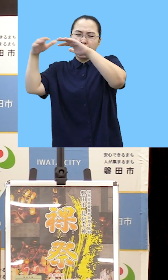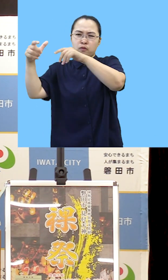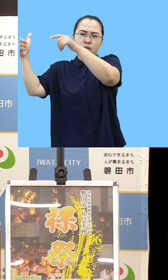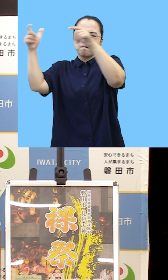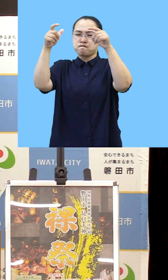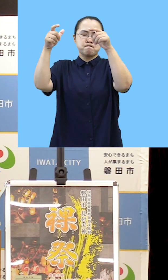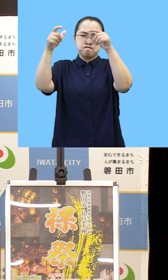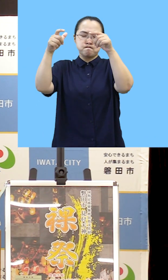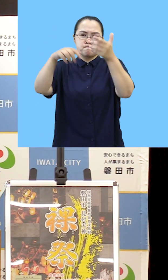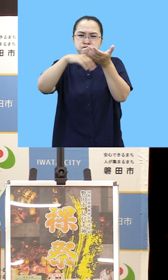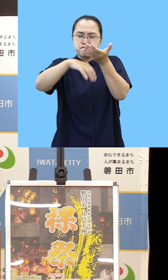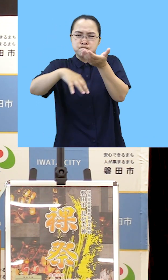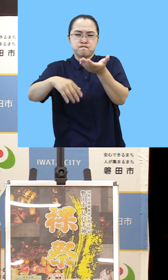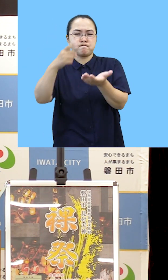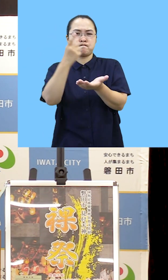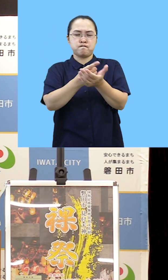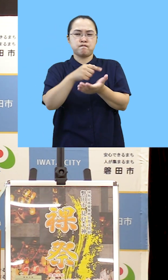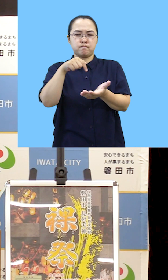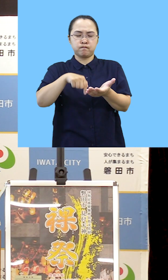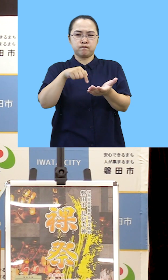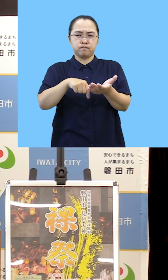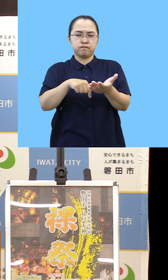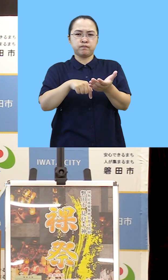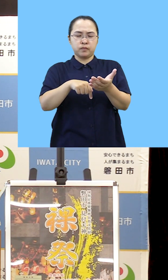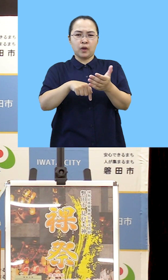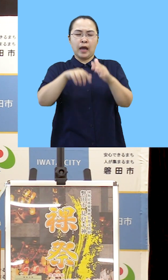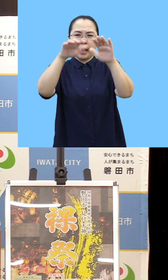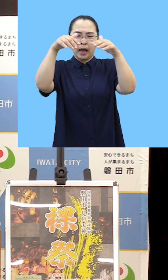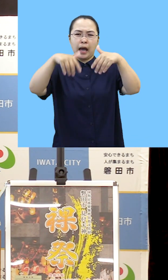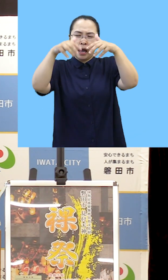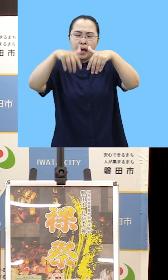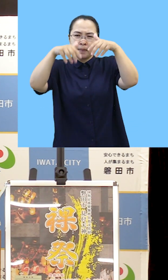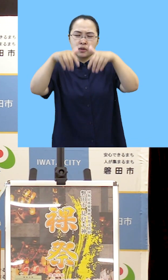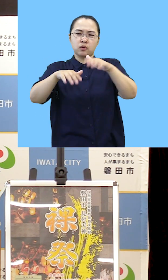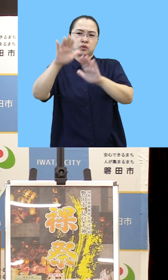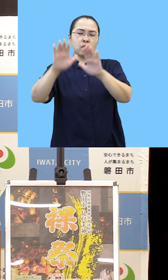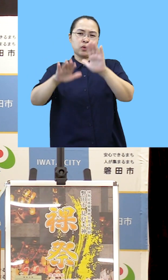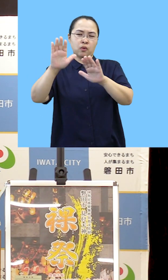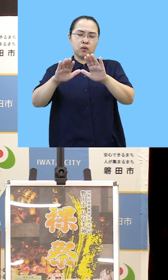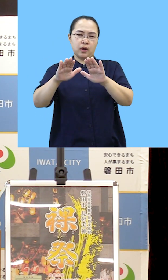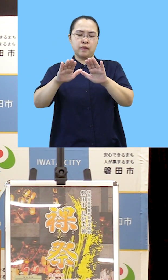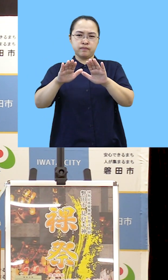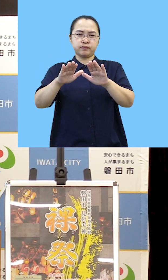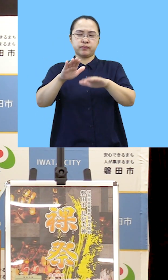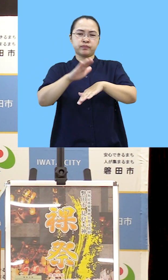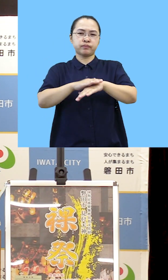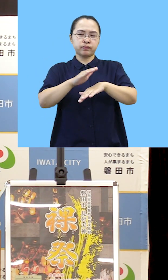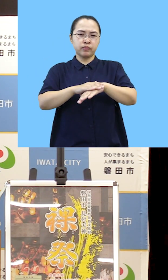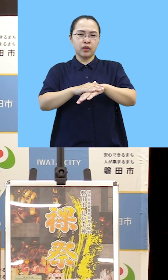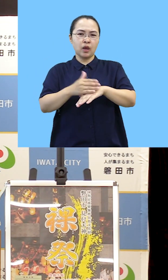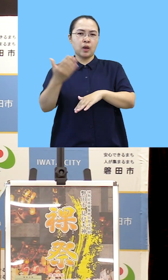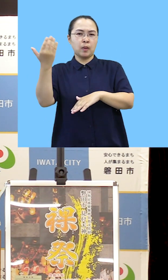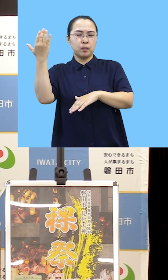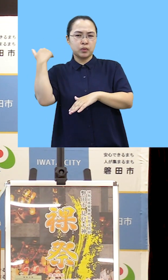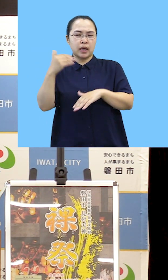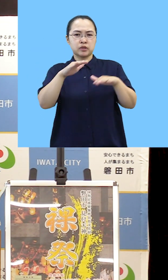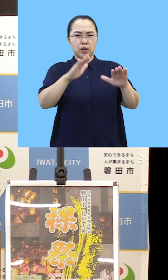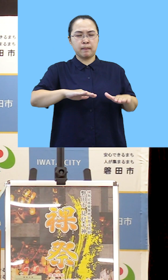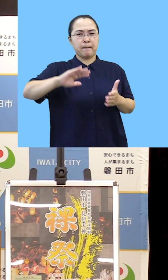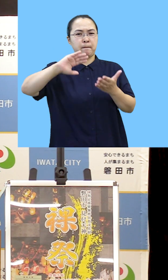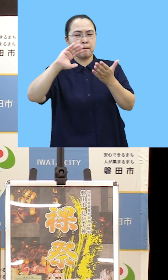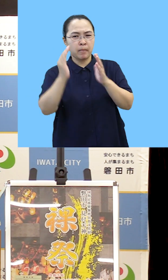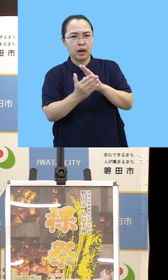ということで、やはり雨の降り方が台風によってもたらされる雨の降り方が昔と随分変わっているなというふう